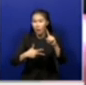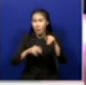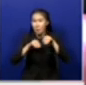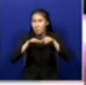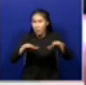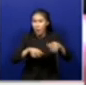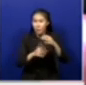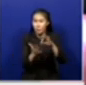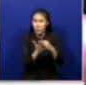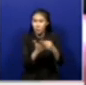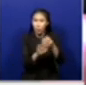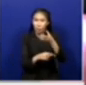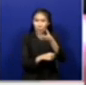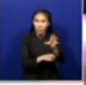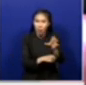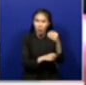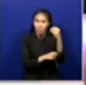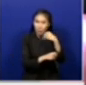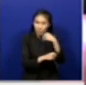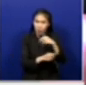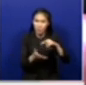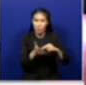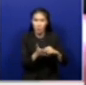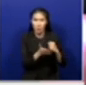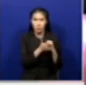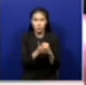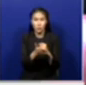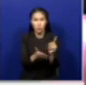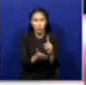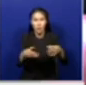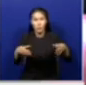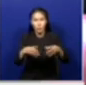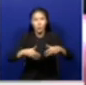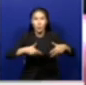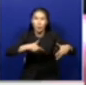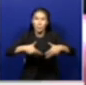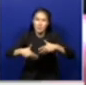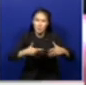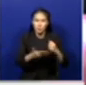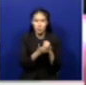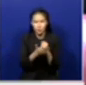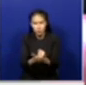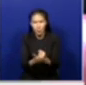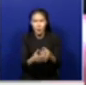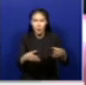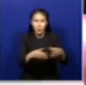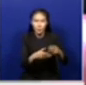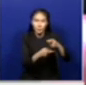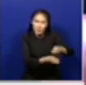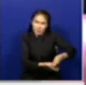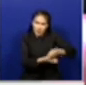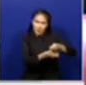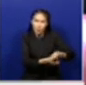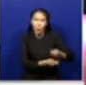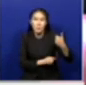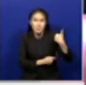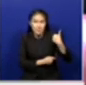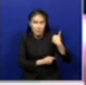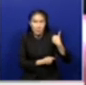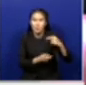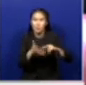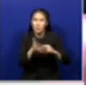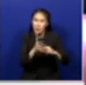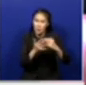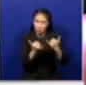ก็คือกลุ่มที่ใช้ในการเยียวยาไม่ว่าจะเป็นเยียวยาประชาชนหรือว่าเยียวยาเกษตรกรล่าสุดมีการเยียว